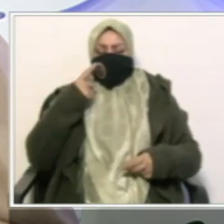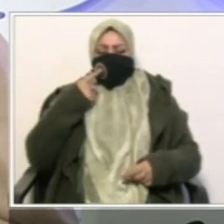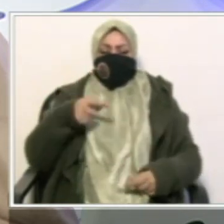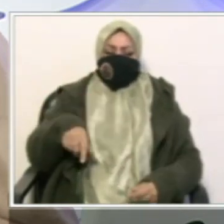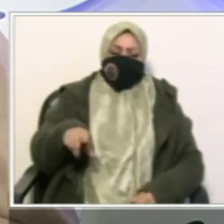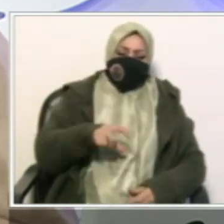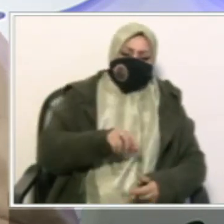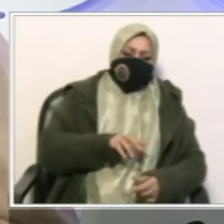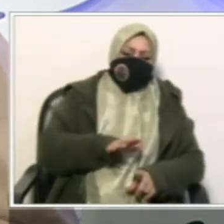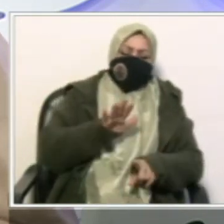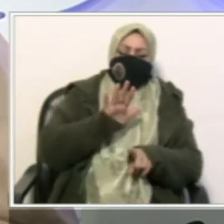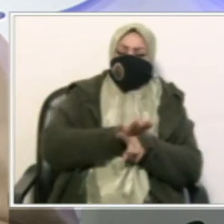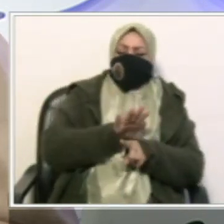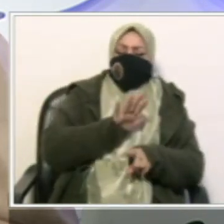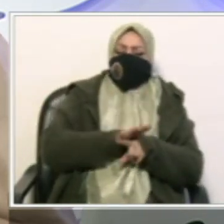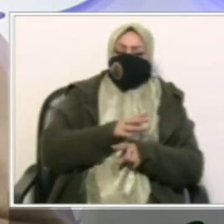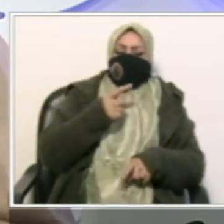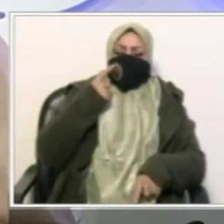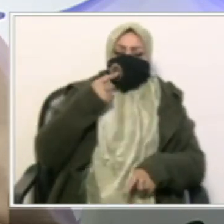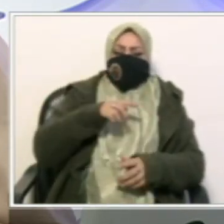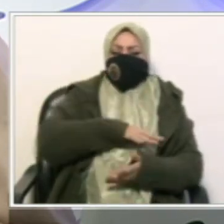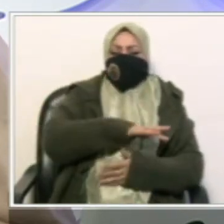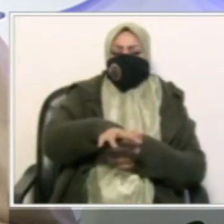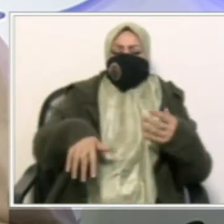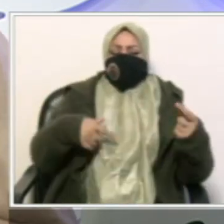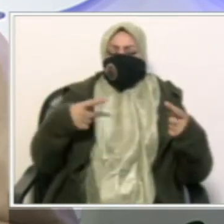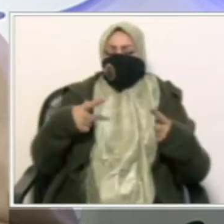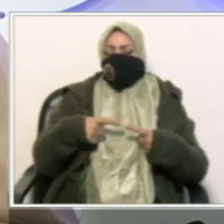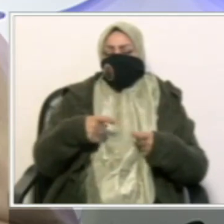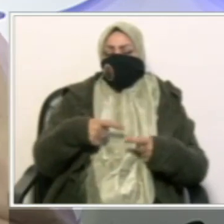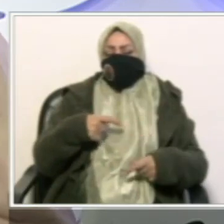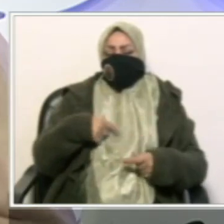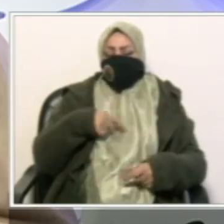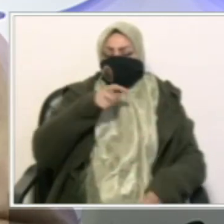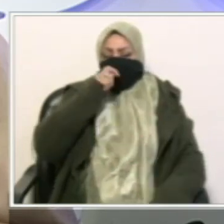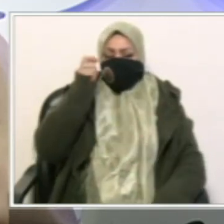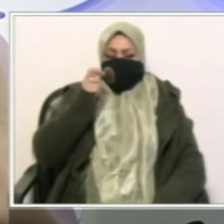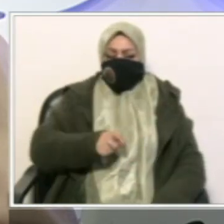الحروب وينكل بأولادنا؟ لكن هو مسألة زمن